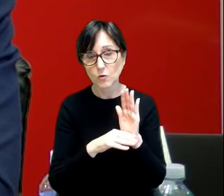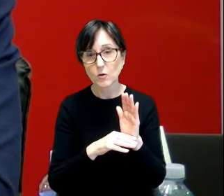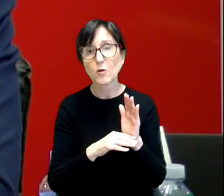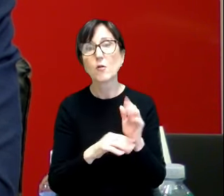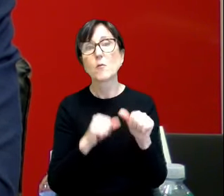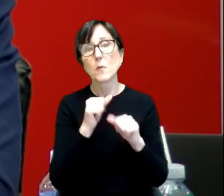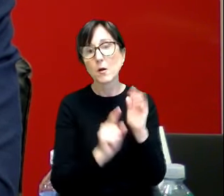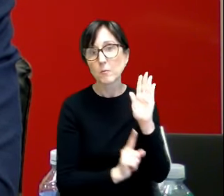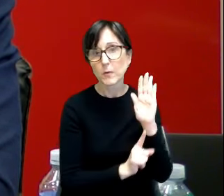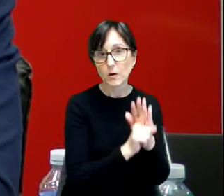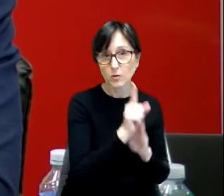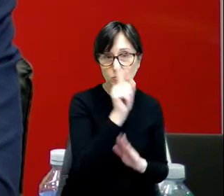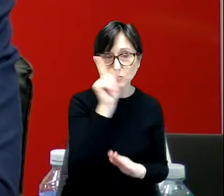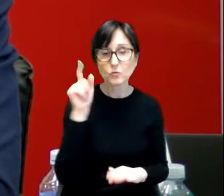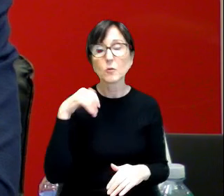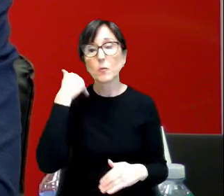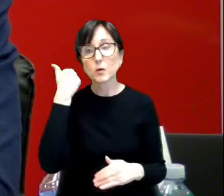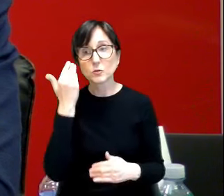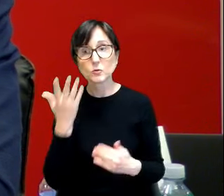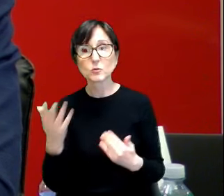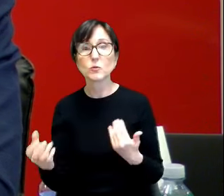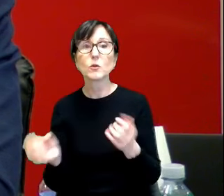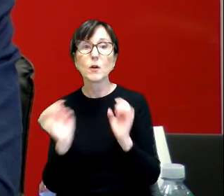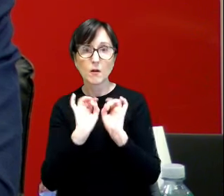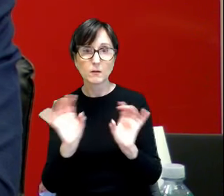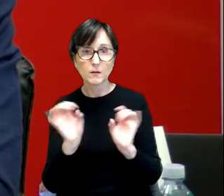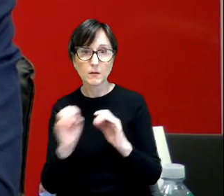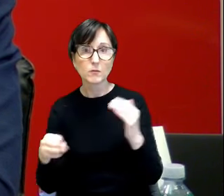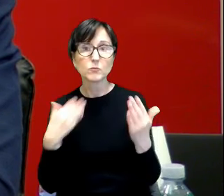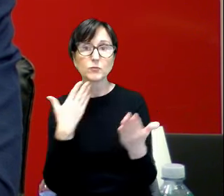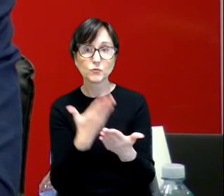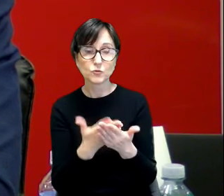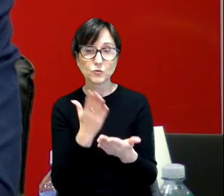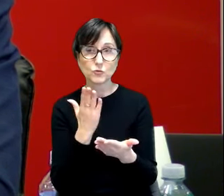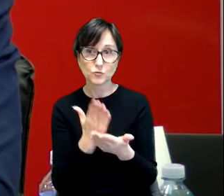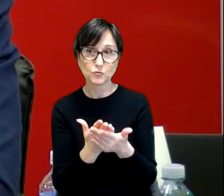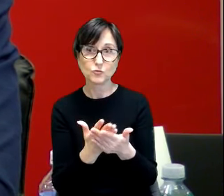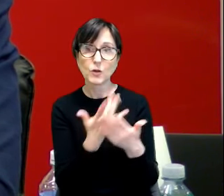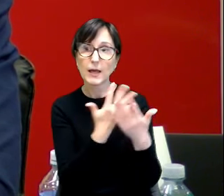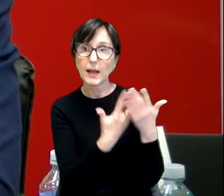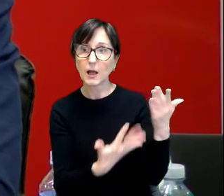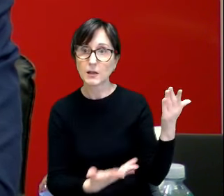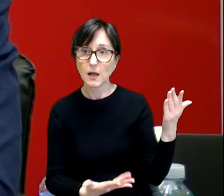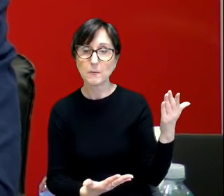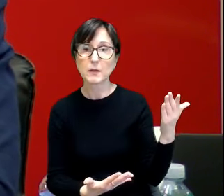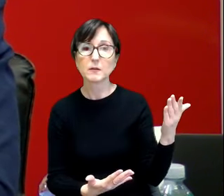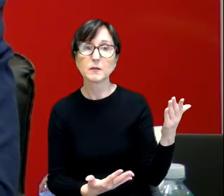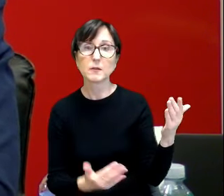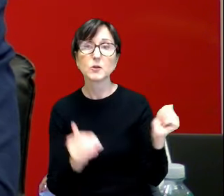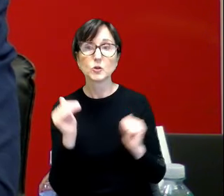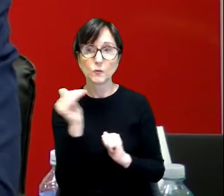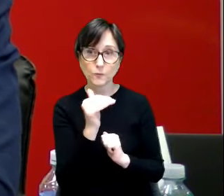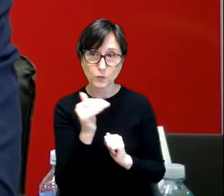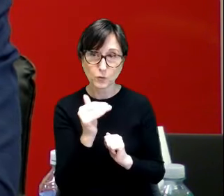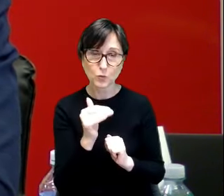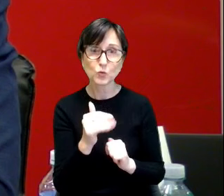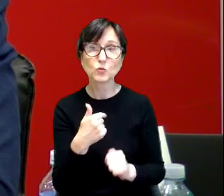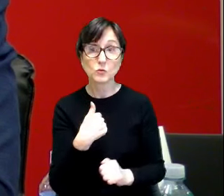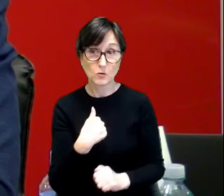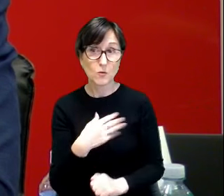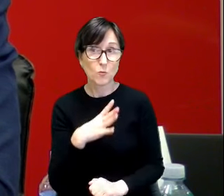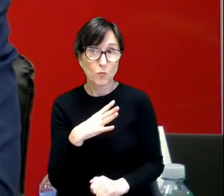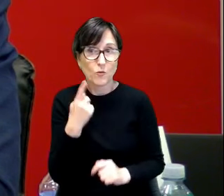atsiskaito savivaldybės tarybai reglamento nustatyta tvarka tokią funkciją ir pareigą turėjau aš praeitoj